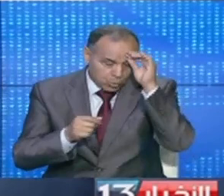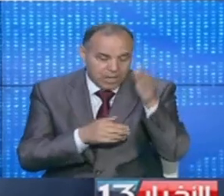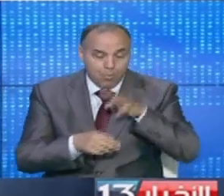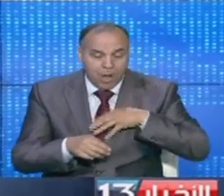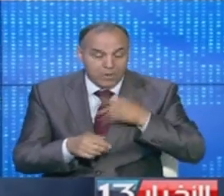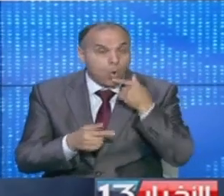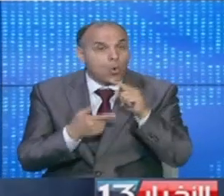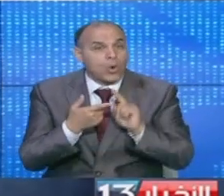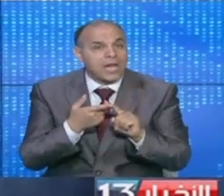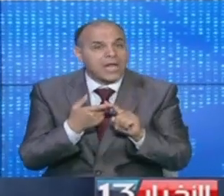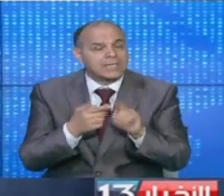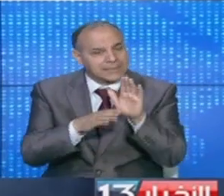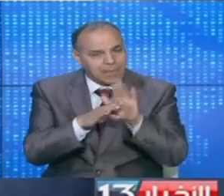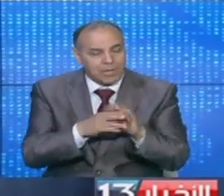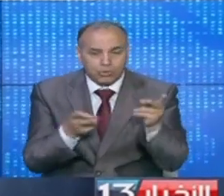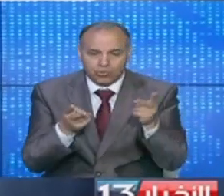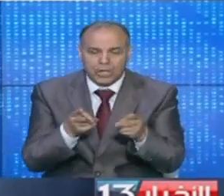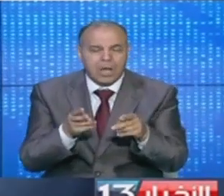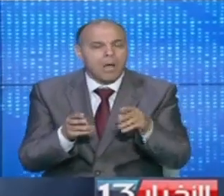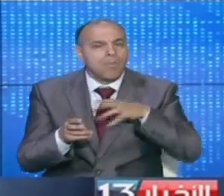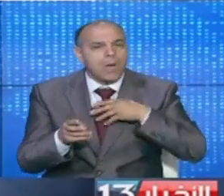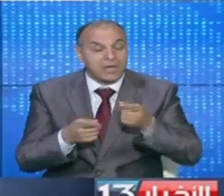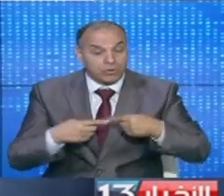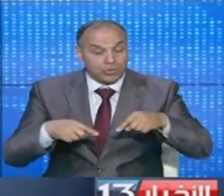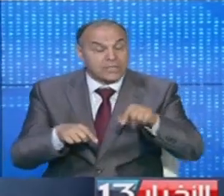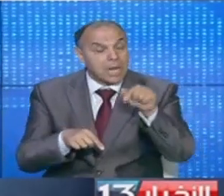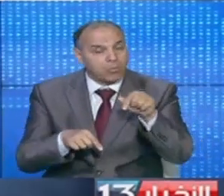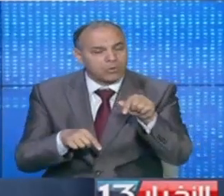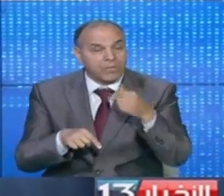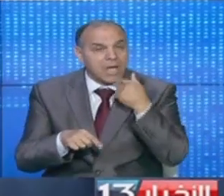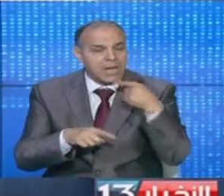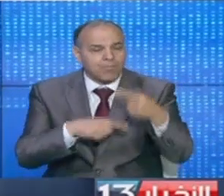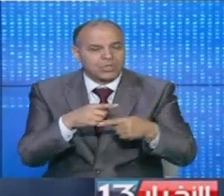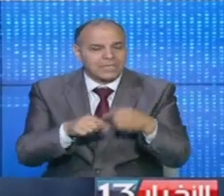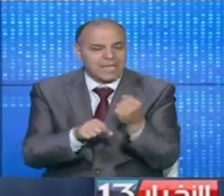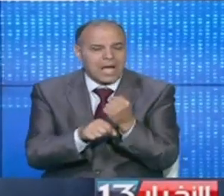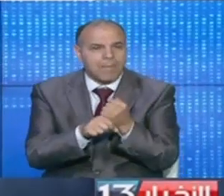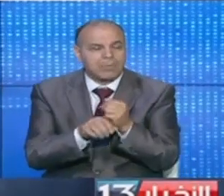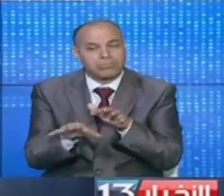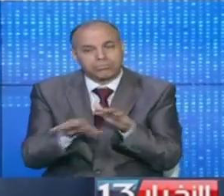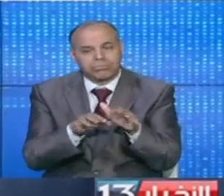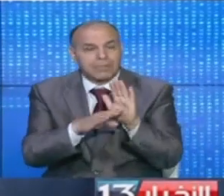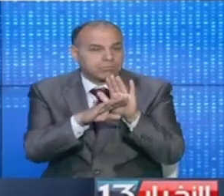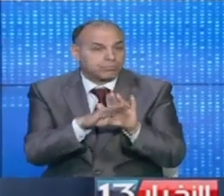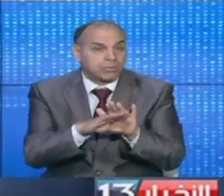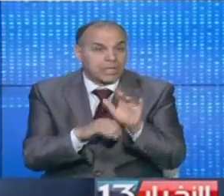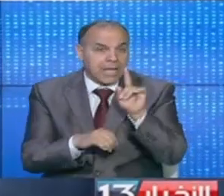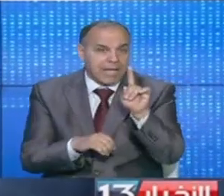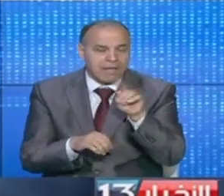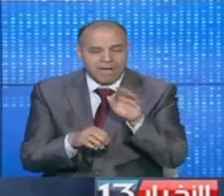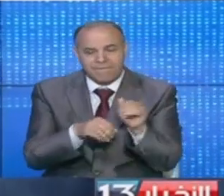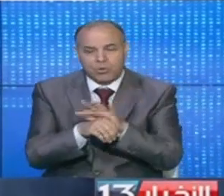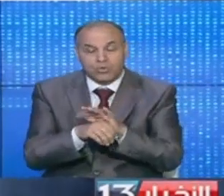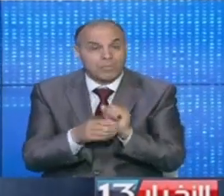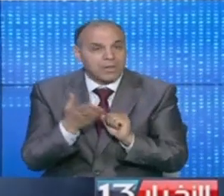من اجل تامين حضور المحامين في الجلسات مع مواصله العمل بالتدابير الوقائيه من فيروس